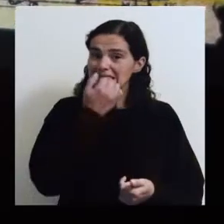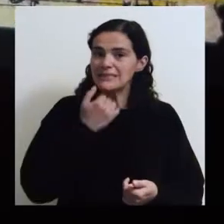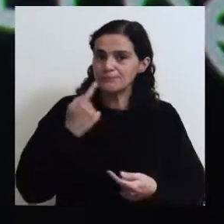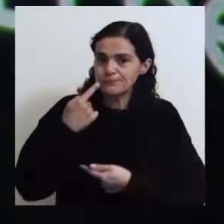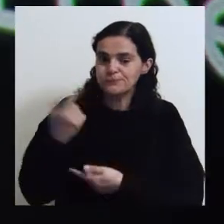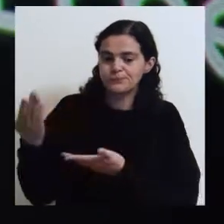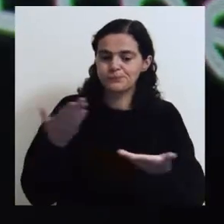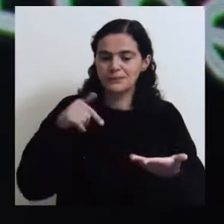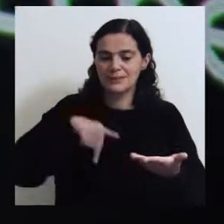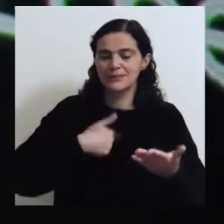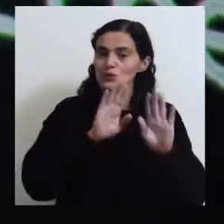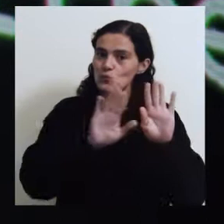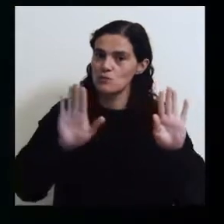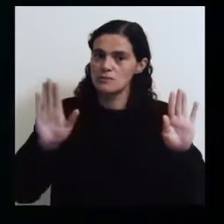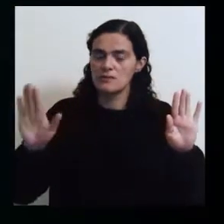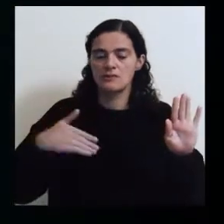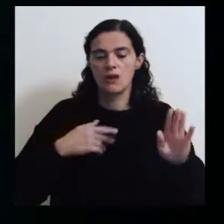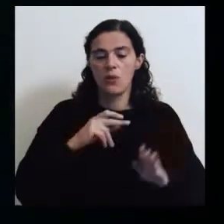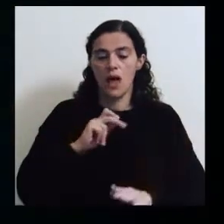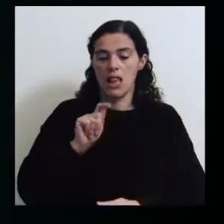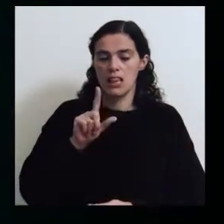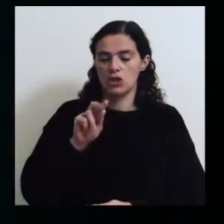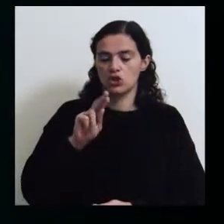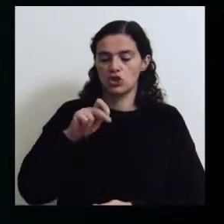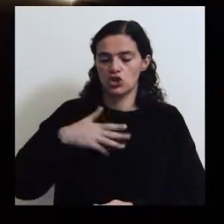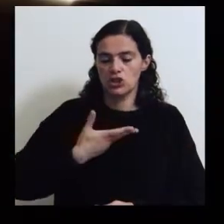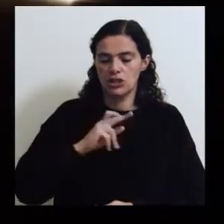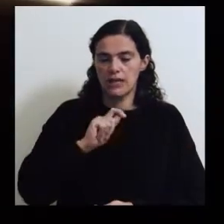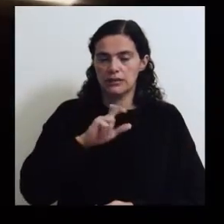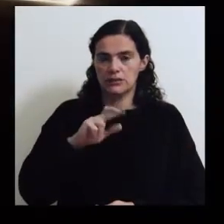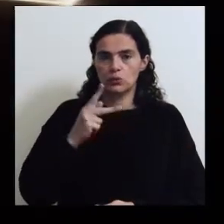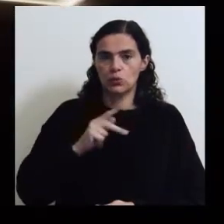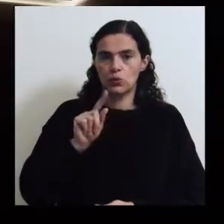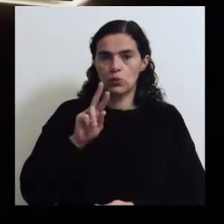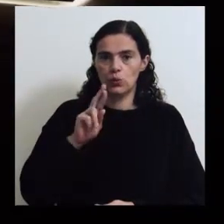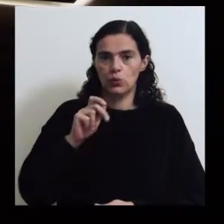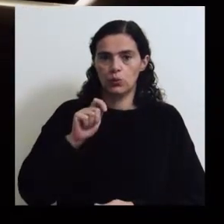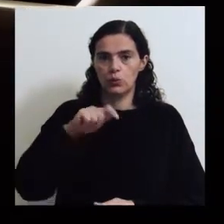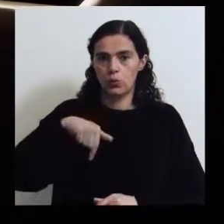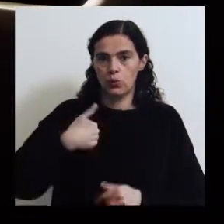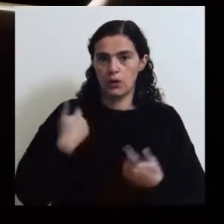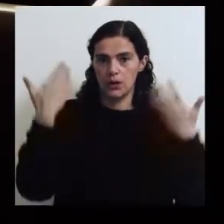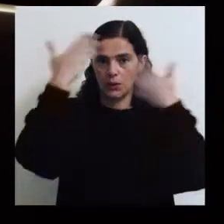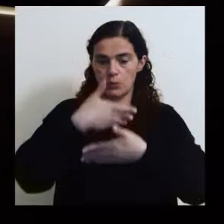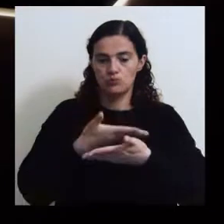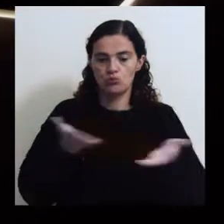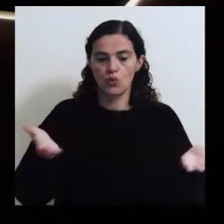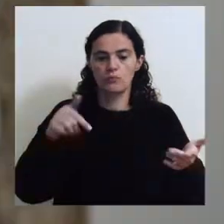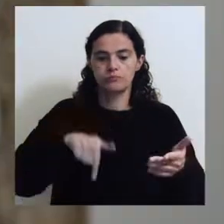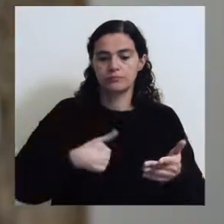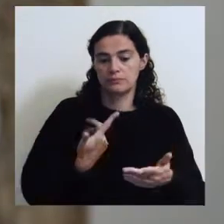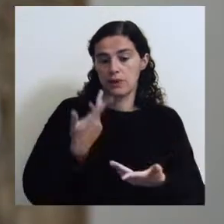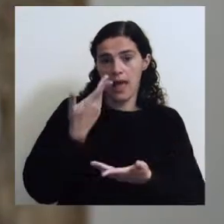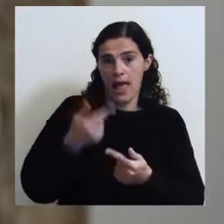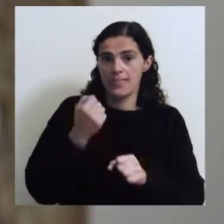Alors, ce que j'ai envie de dire pour présenter l'exposition que nous inaugurons ce soir, c'est